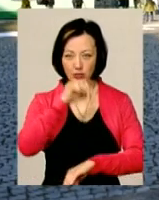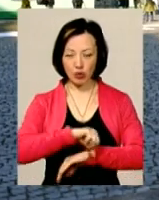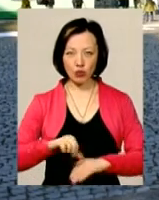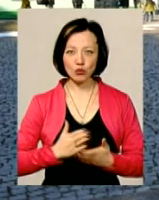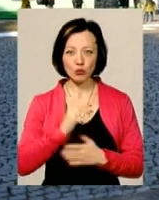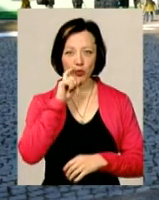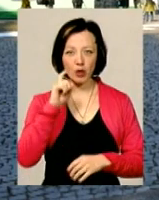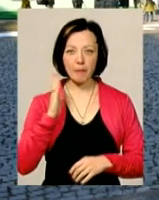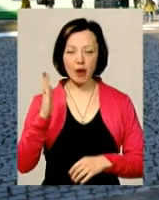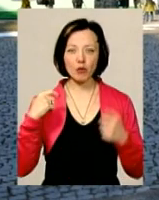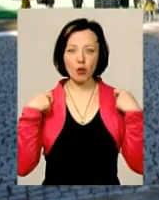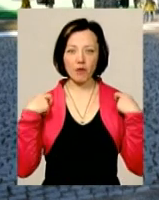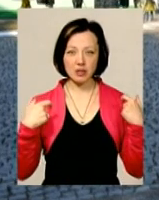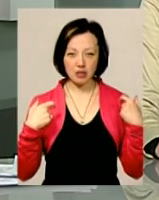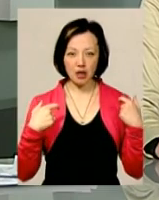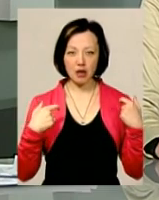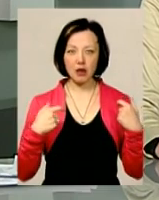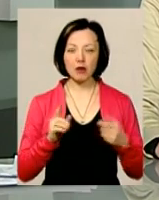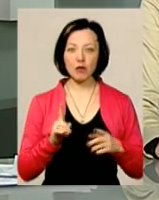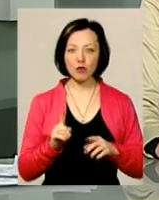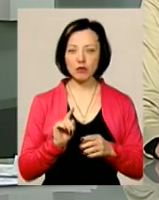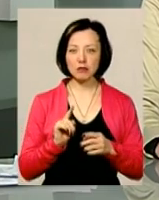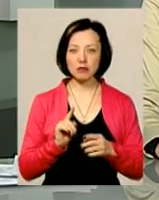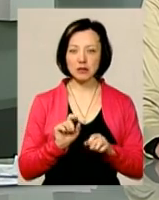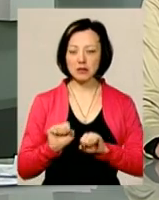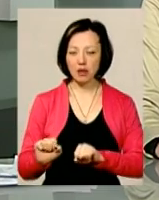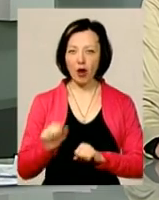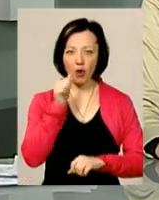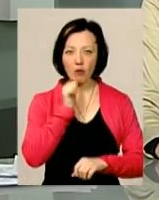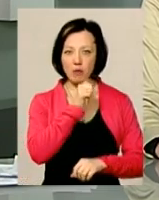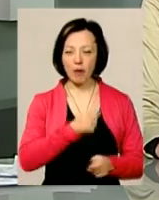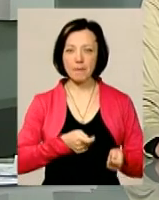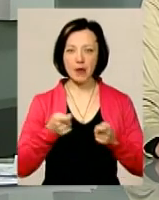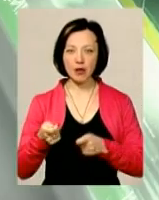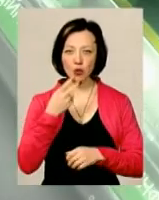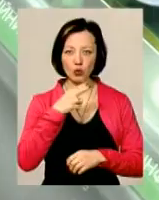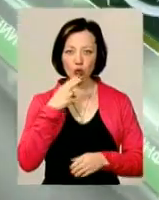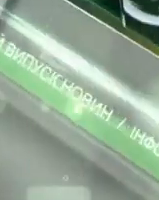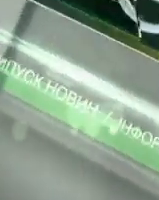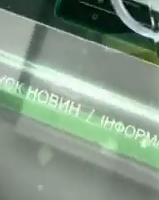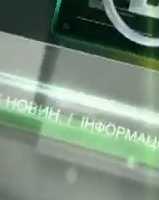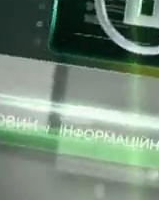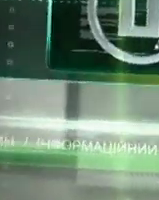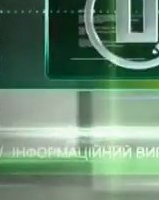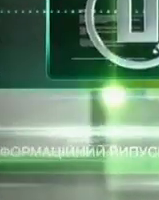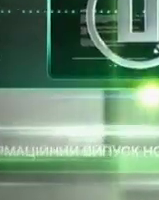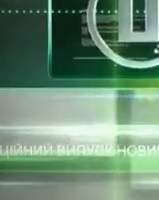служби України, майбутні офіцери протидіятимуть контрабанді тютюнових виробів.